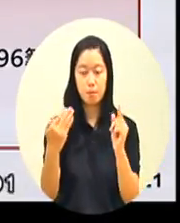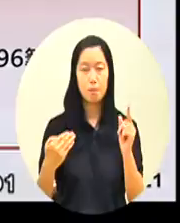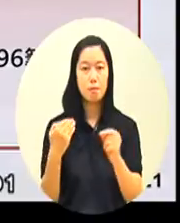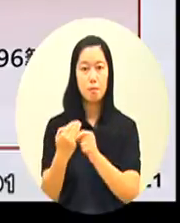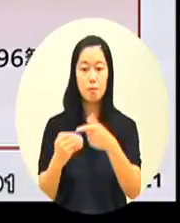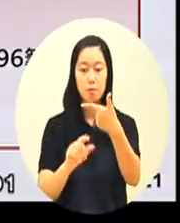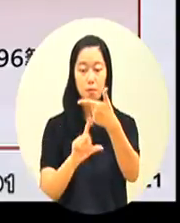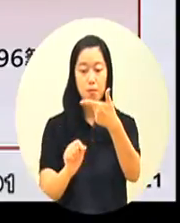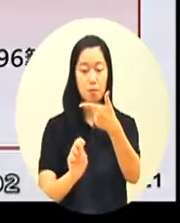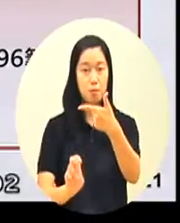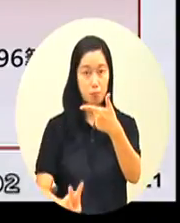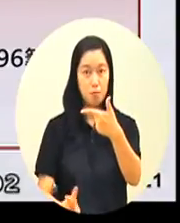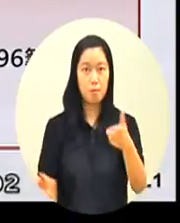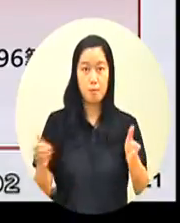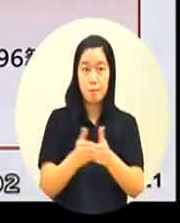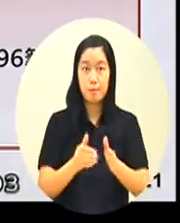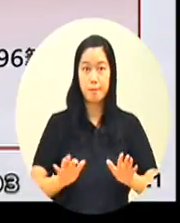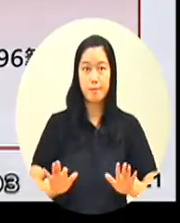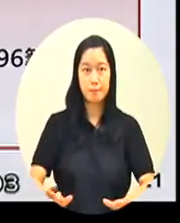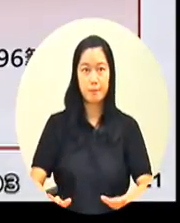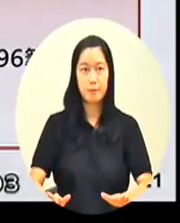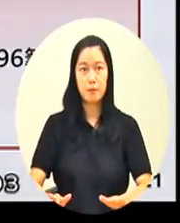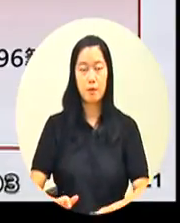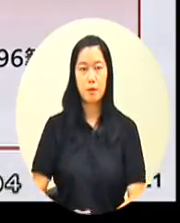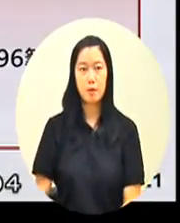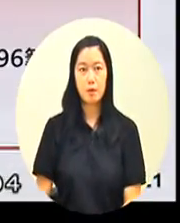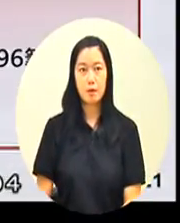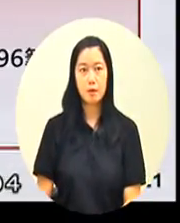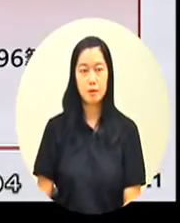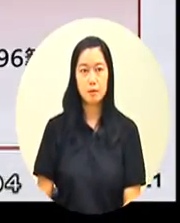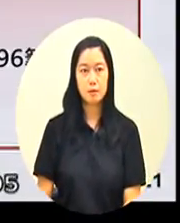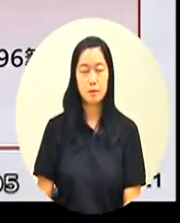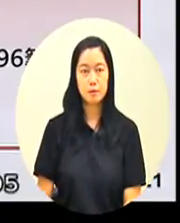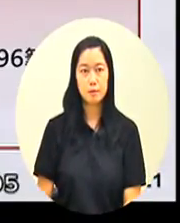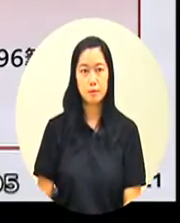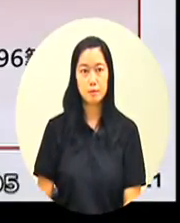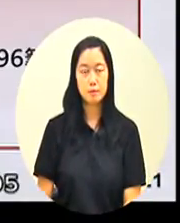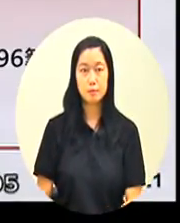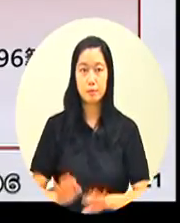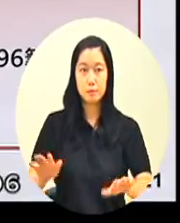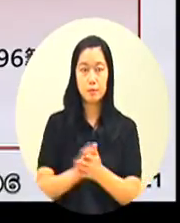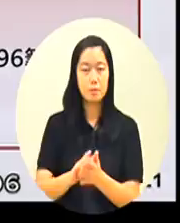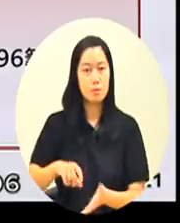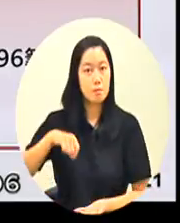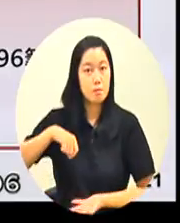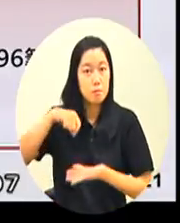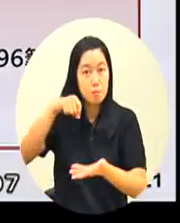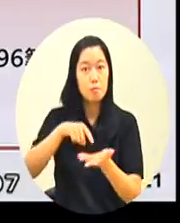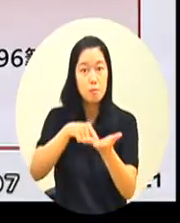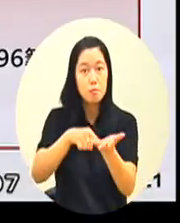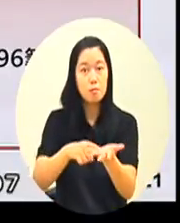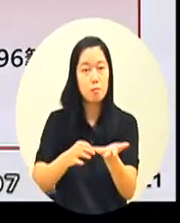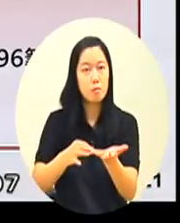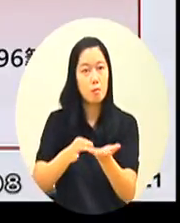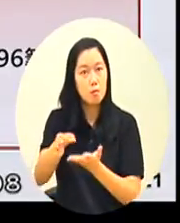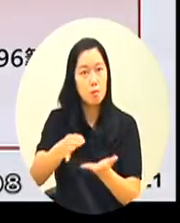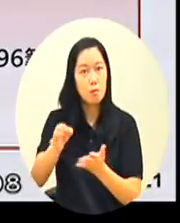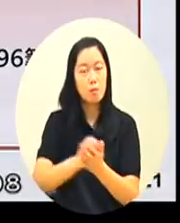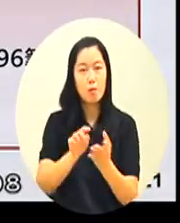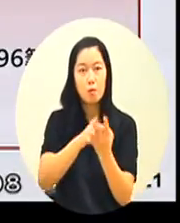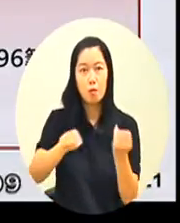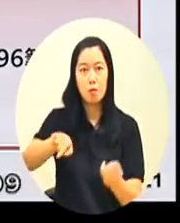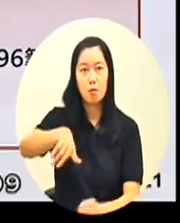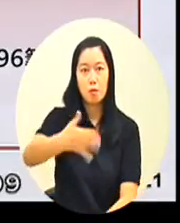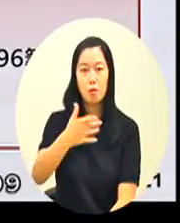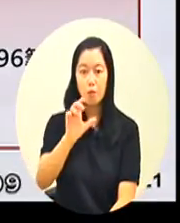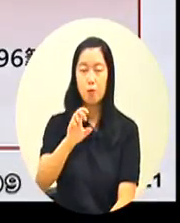6月12号，截至到目前为止10月底为止，已经提出申购的有574案，也